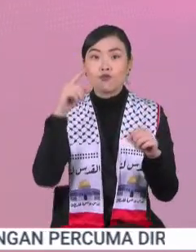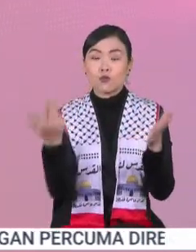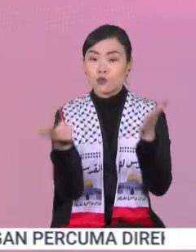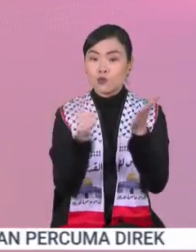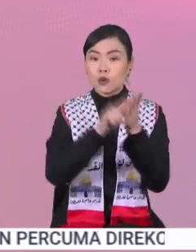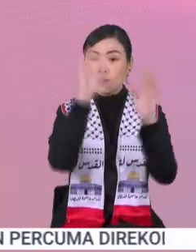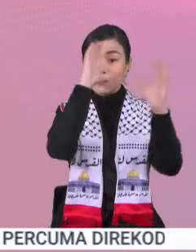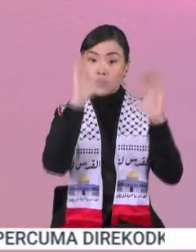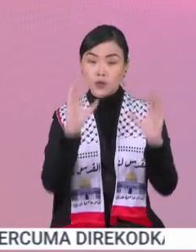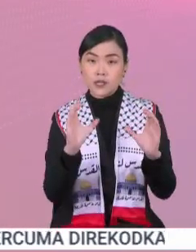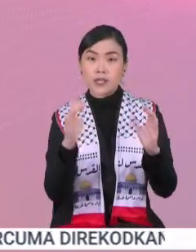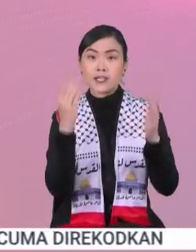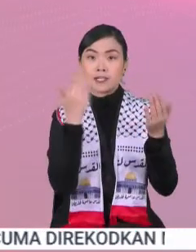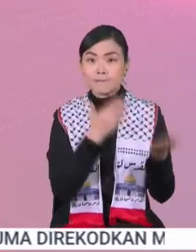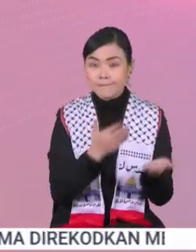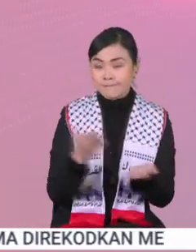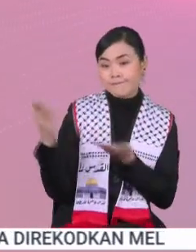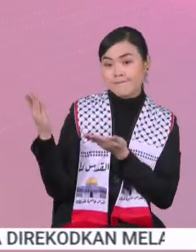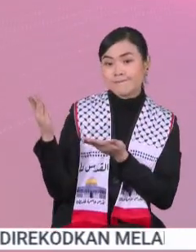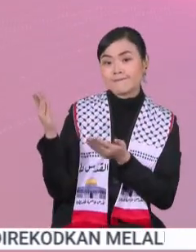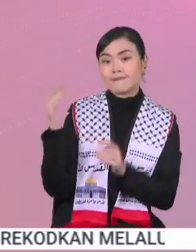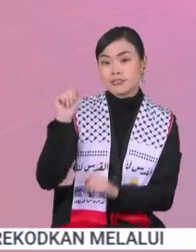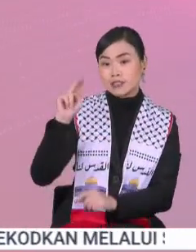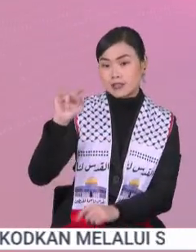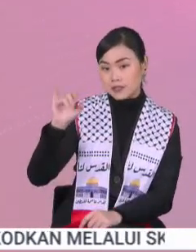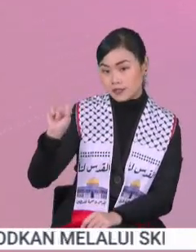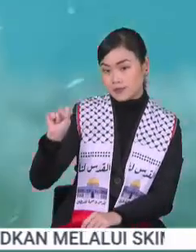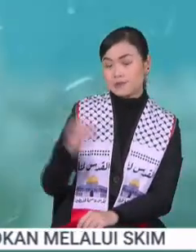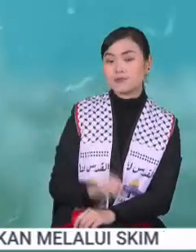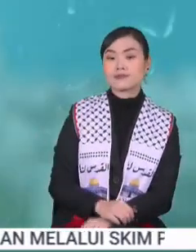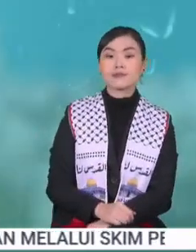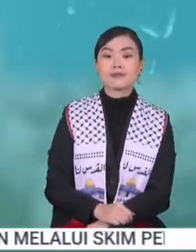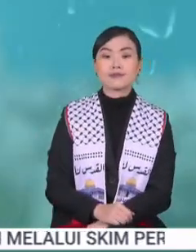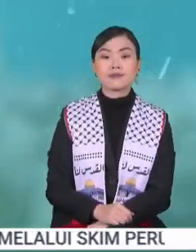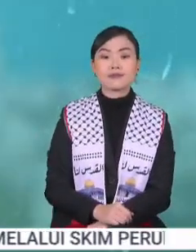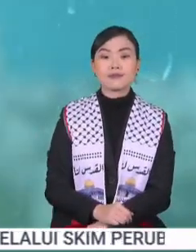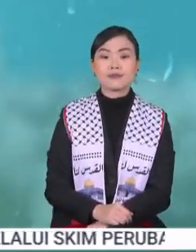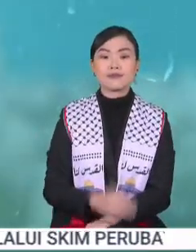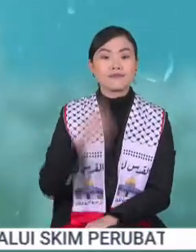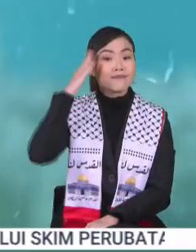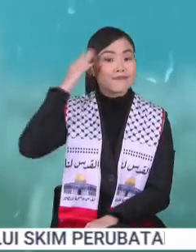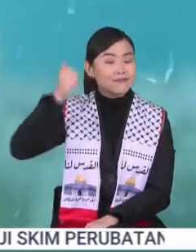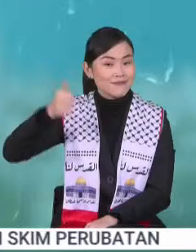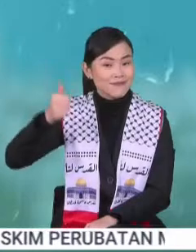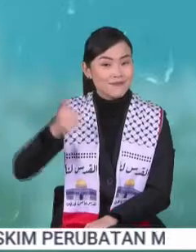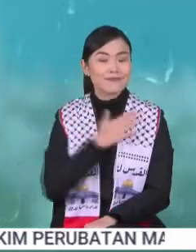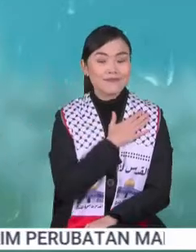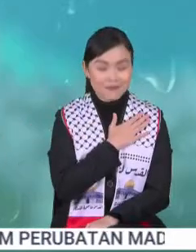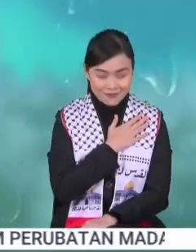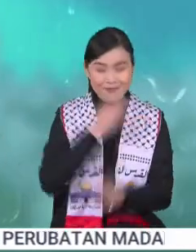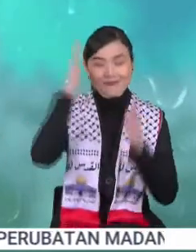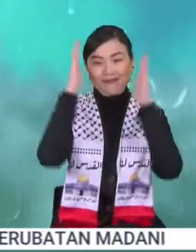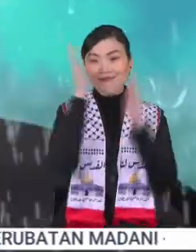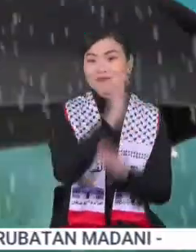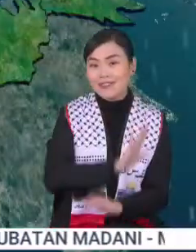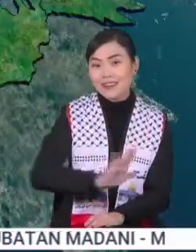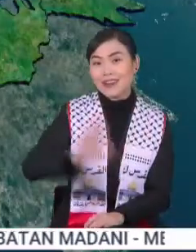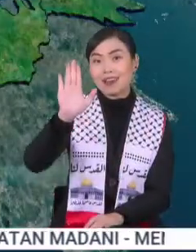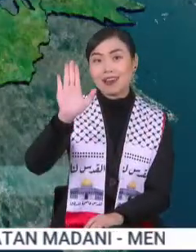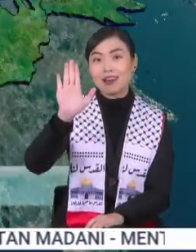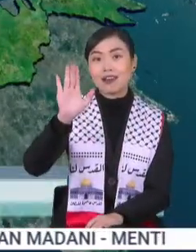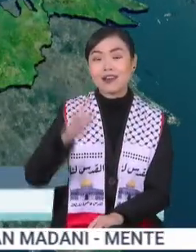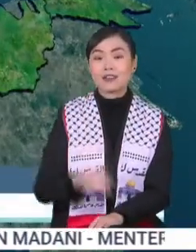Malaysia bersama pegawainya Dr Anis Nabila Mohamad Assalamualaikum dan salam Malaysia Madani